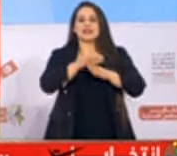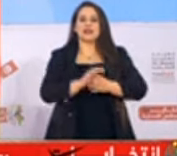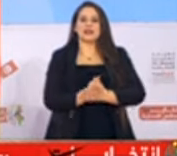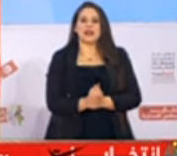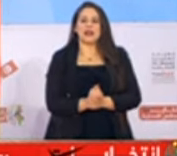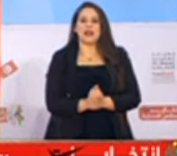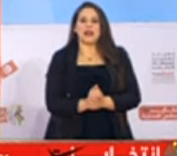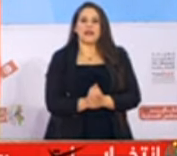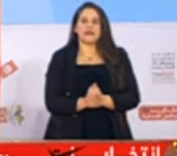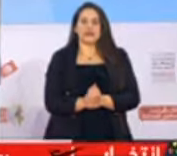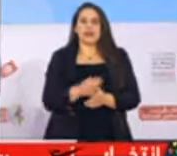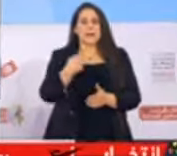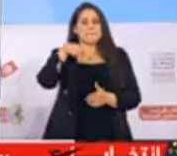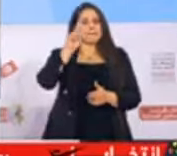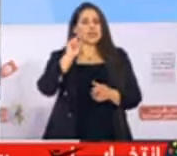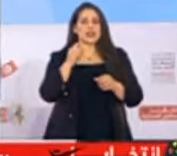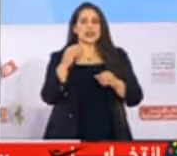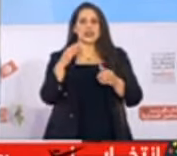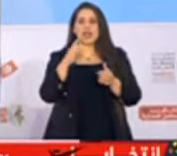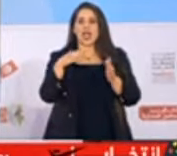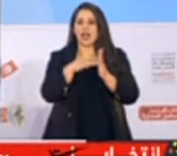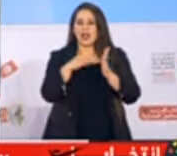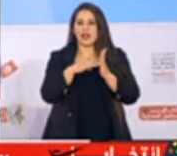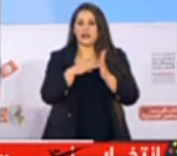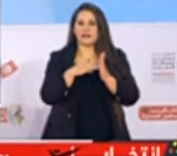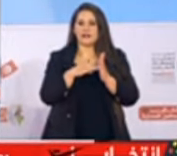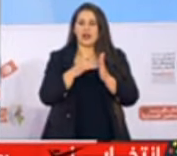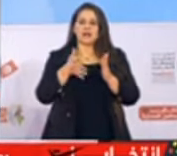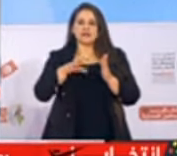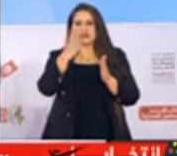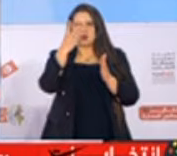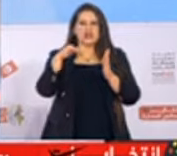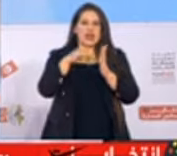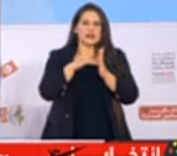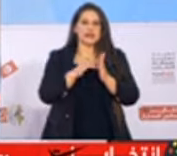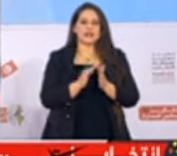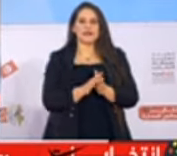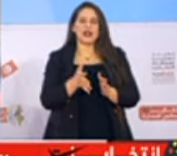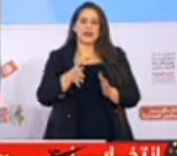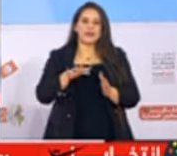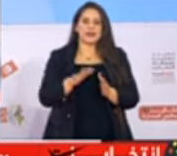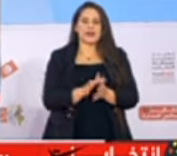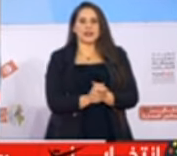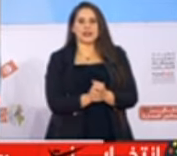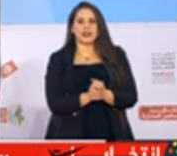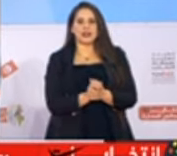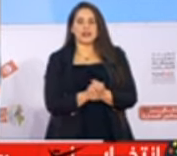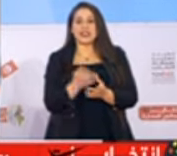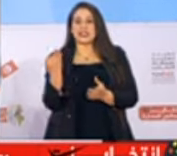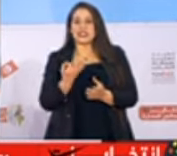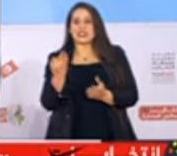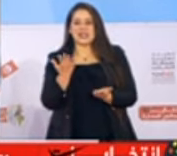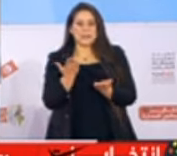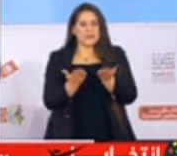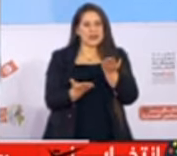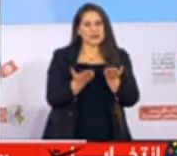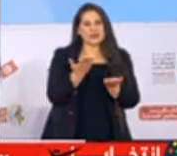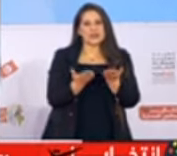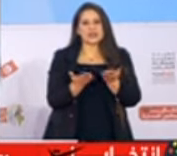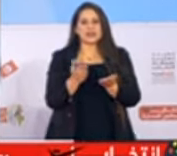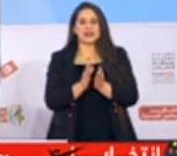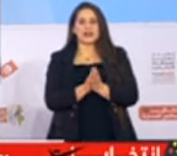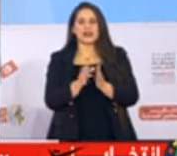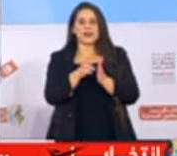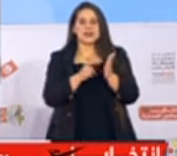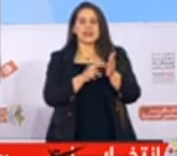هذو زملين اللي احنا زدناهم وراو بالقانون زدناهم. بطبيعة الحال نسب قريبة أكبر شوية من التشريعية